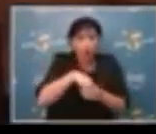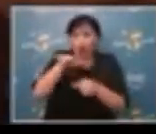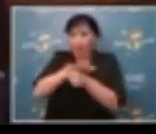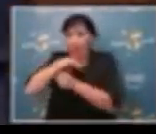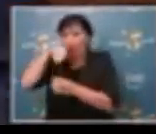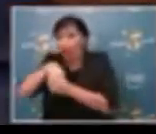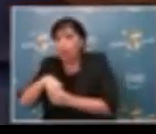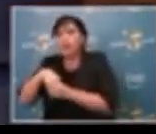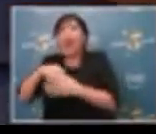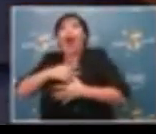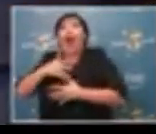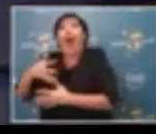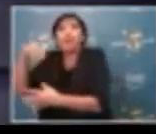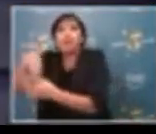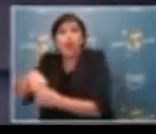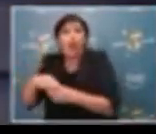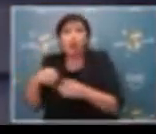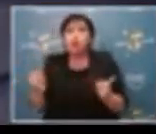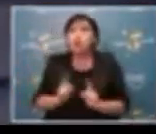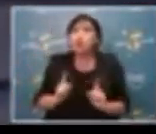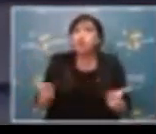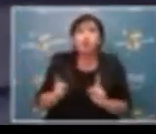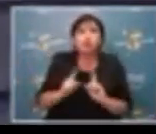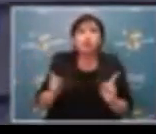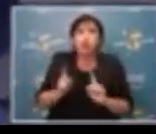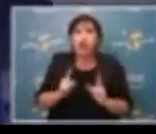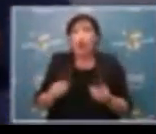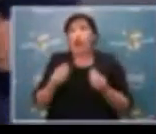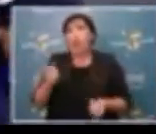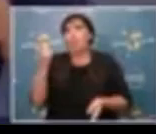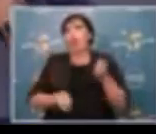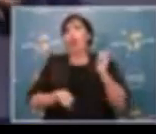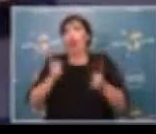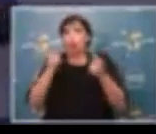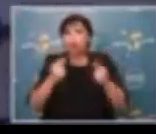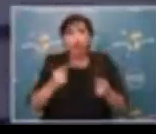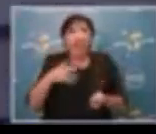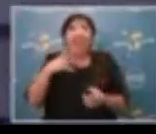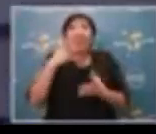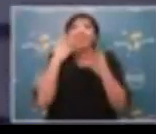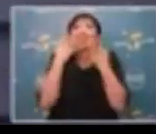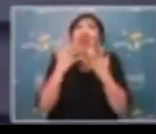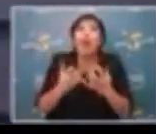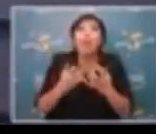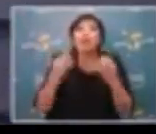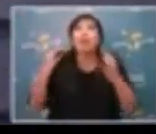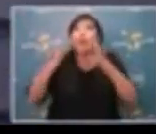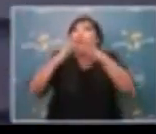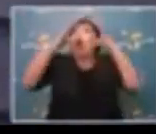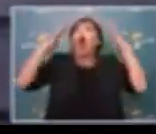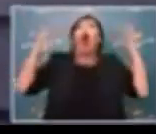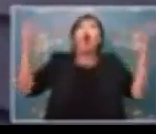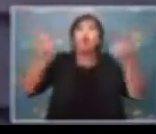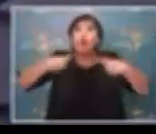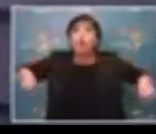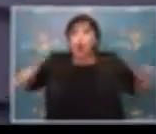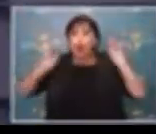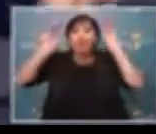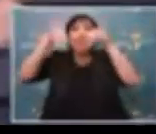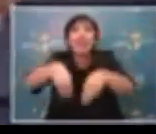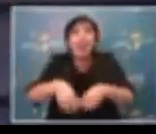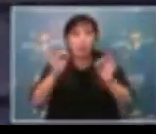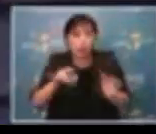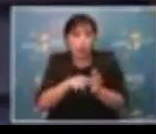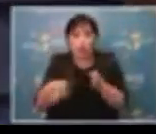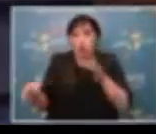nei vostri affetti e nella politica, non è quella, la depressione è cosmica, ci siamo dentro, viviamo in un momento